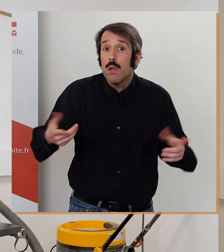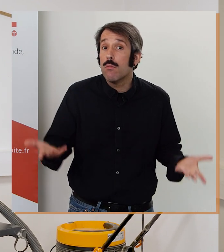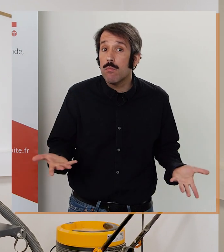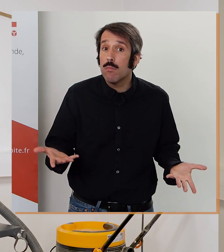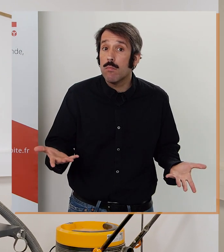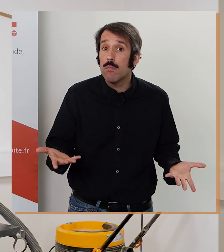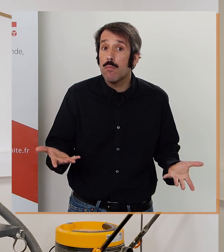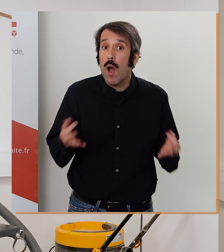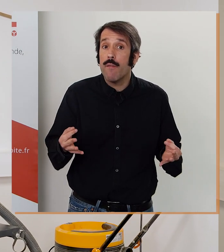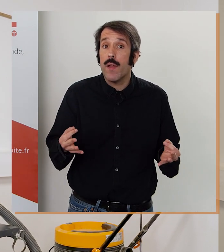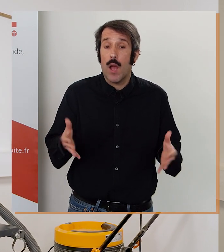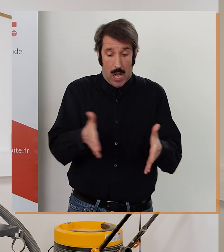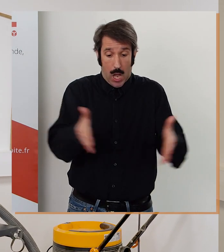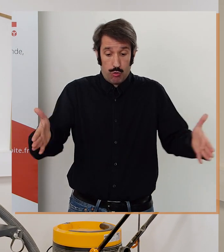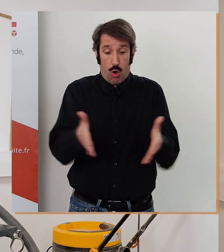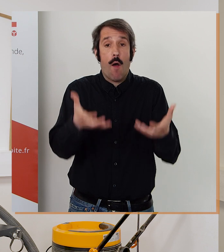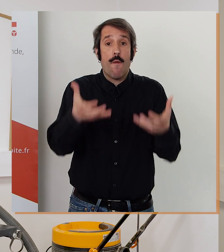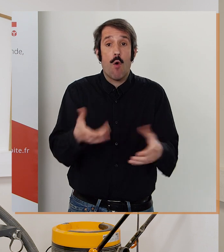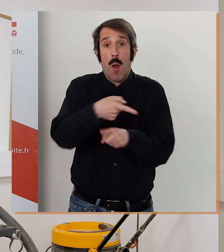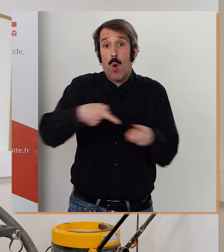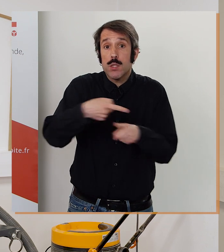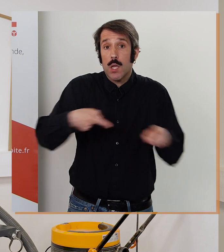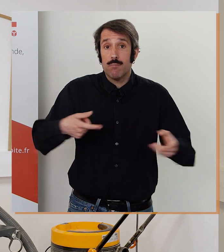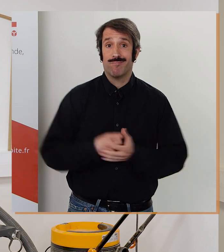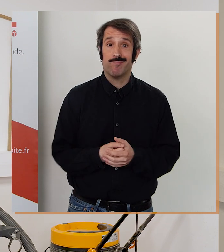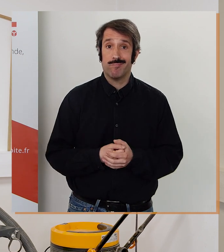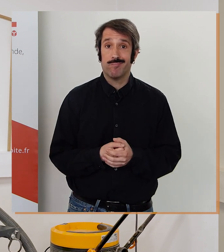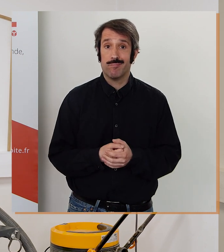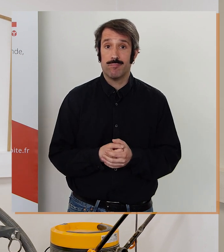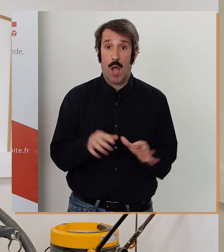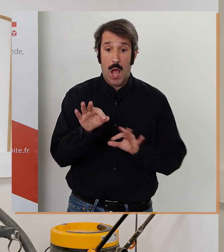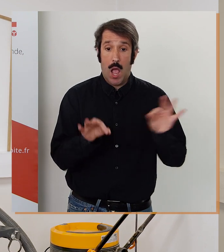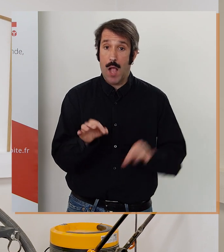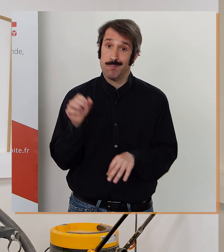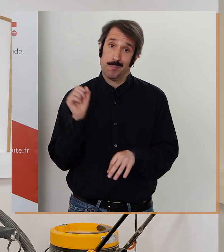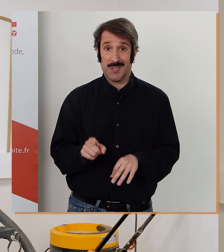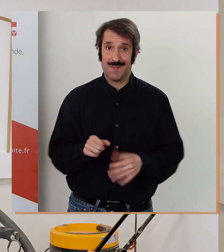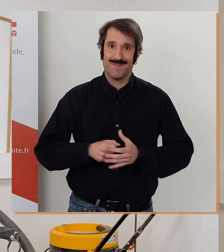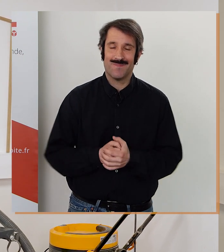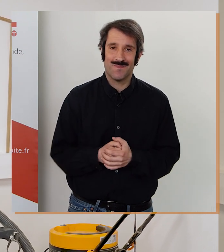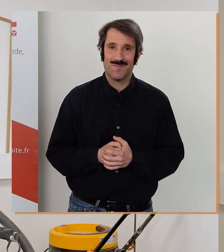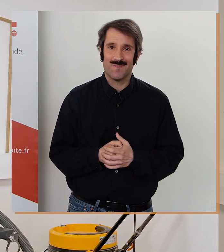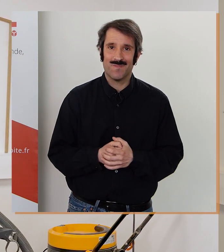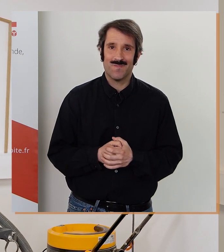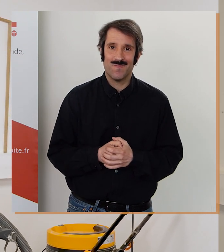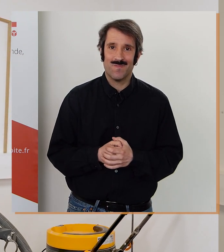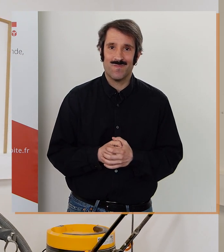moitié de l'épaisseur, de la largeur de ma planche, je vais régler comme ceci.